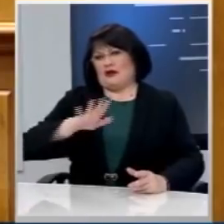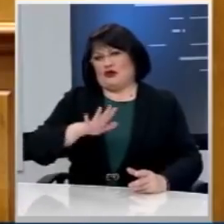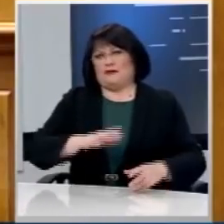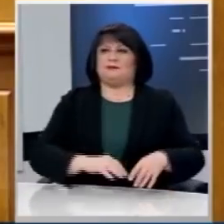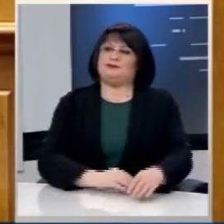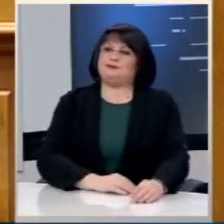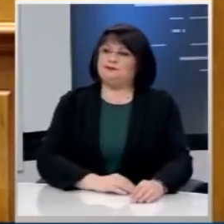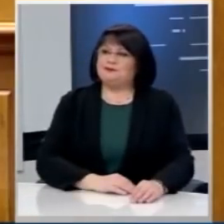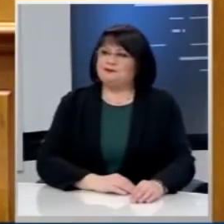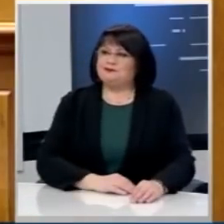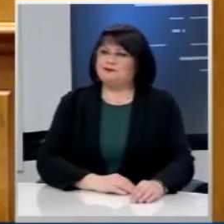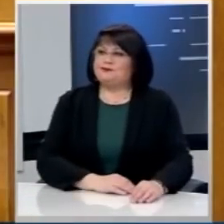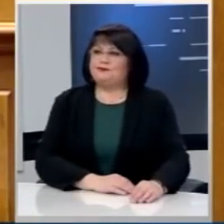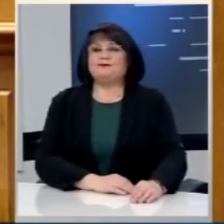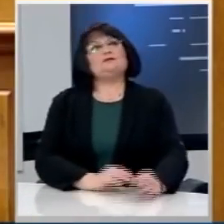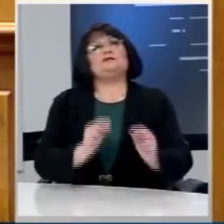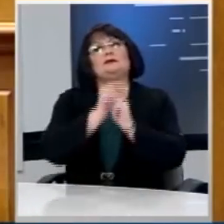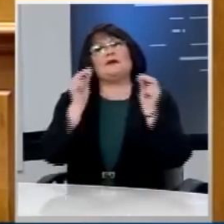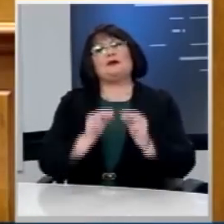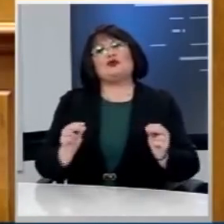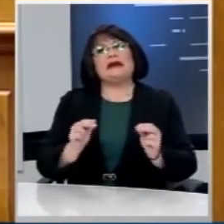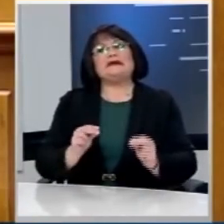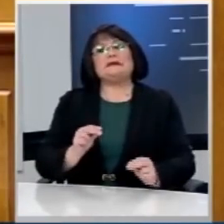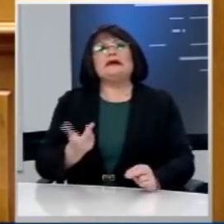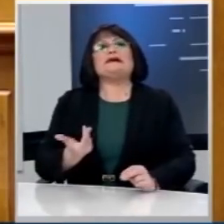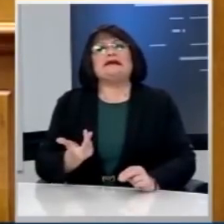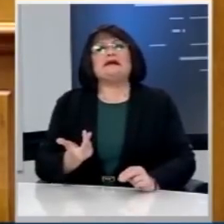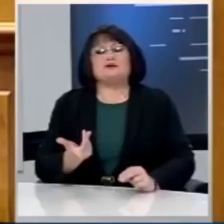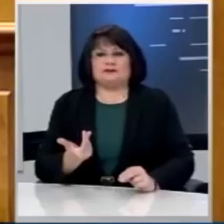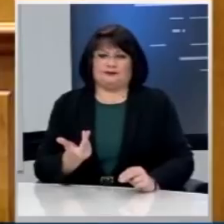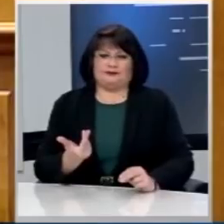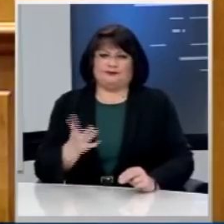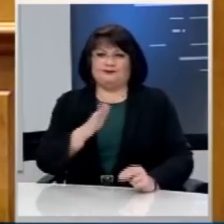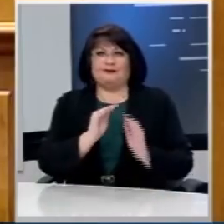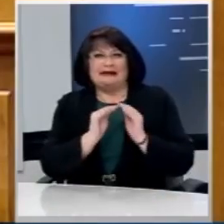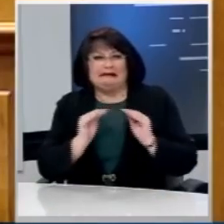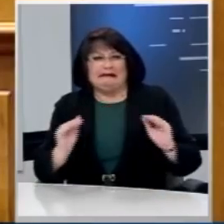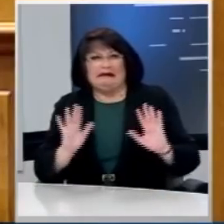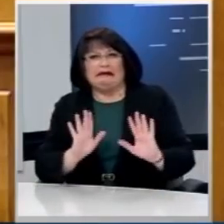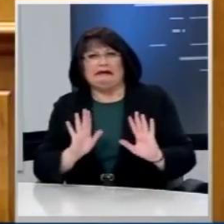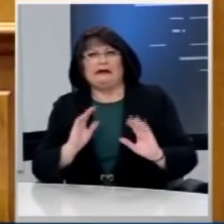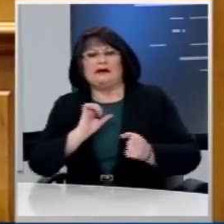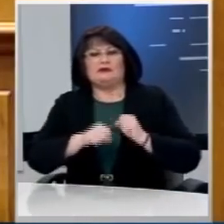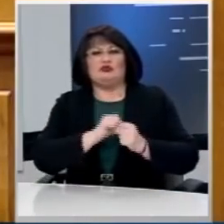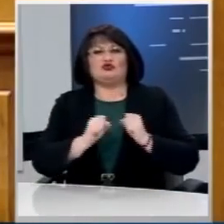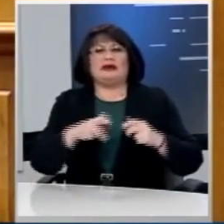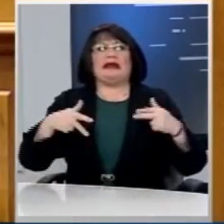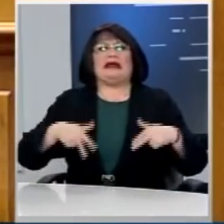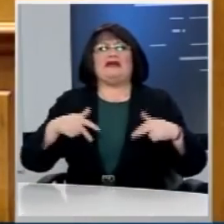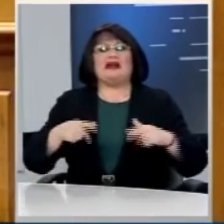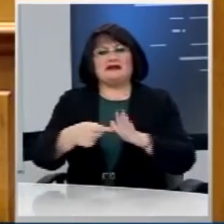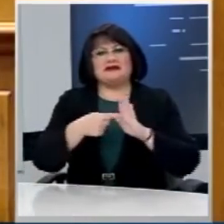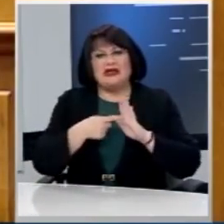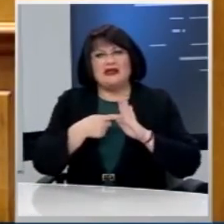περιοχής. Συνεπώς, κυρίες και κύριοι, το κλίμα εφησυχασμού που επιχειρεί να διαμορφώσει